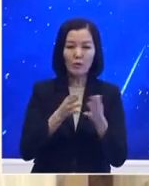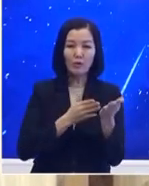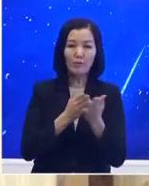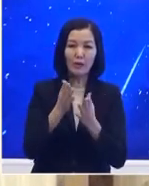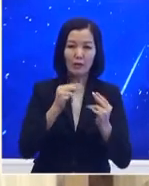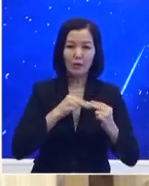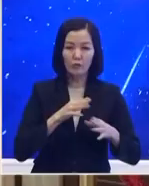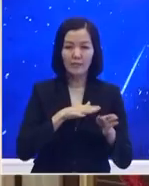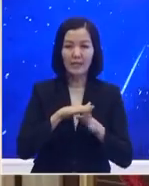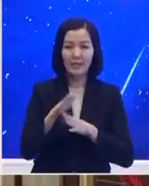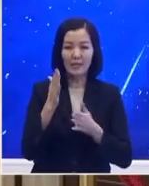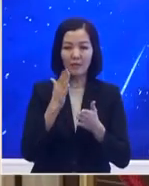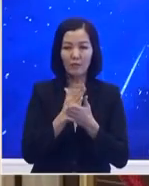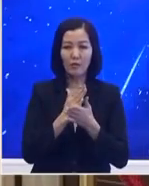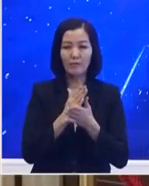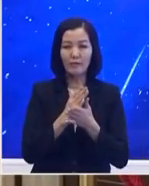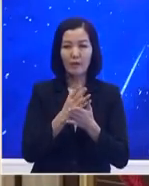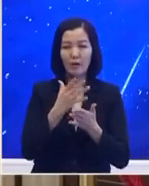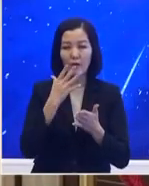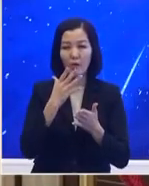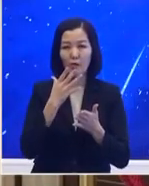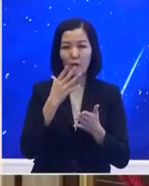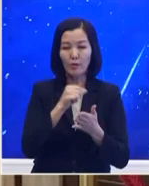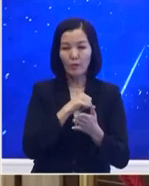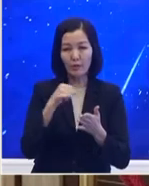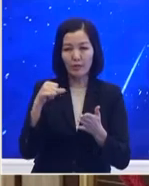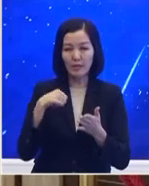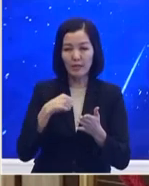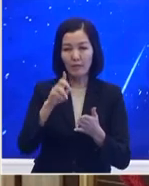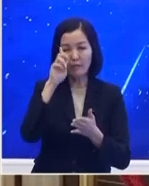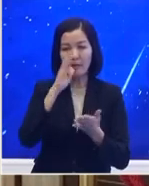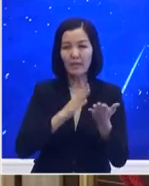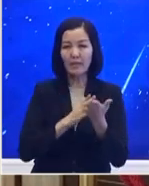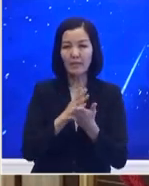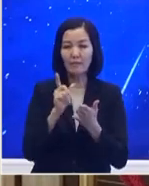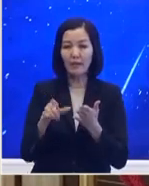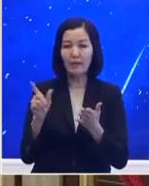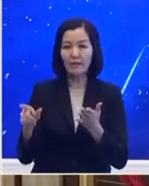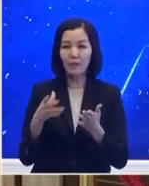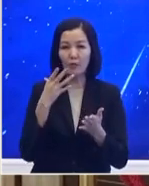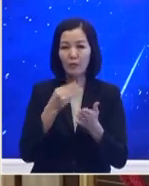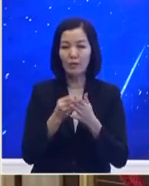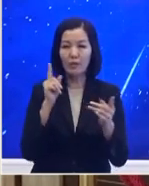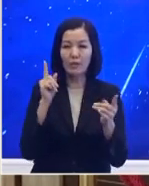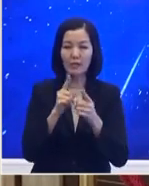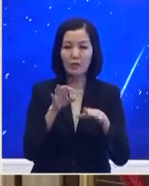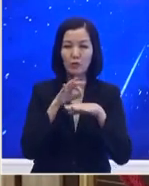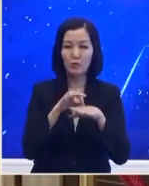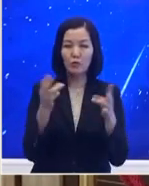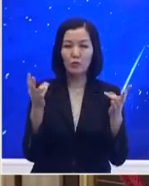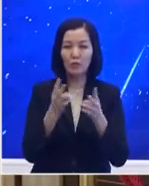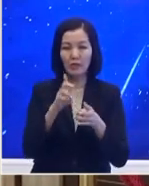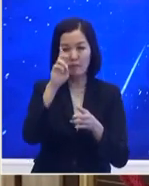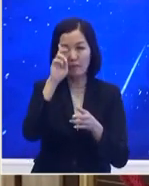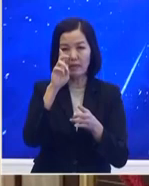әдеп жөніндегі уәкіл өздерінде жаңа мемлекеттік қызметшілер бар, басқа да азаматтарды өздерінің қабылдауларын жүргізу керек.